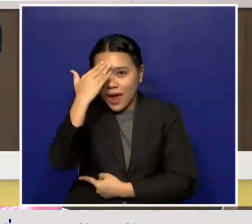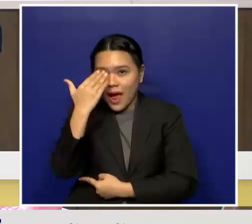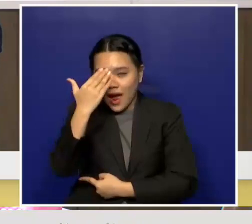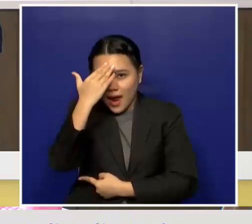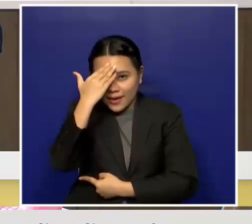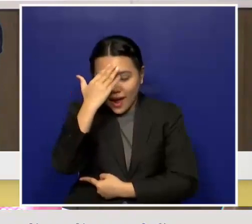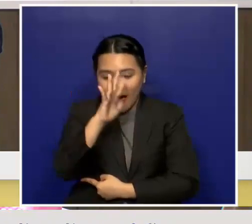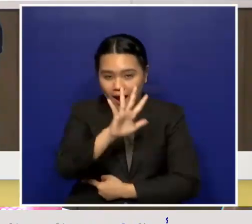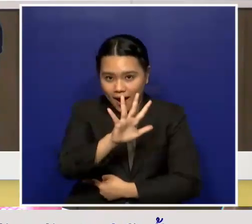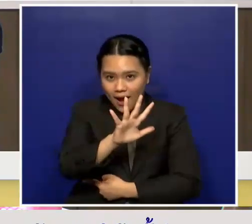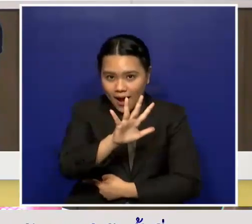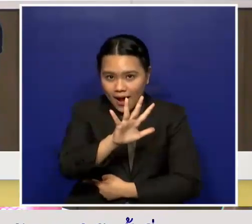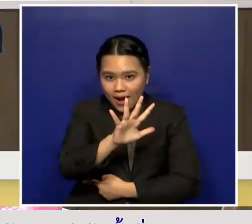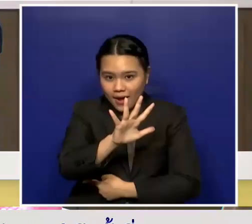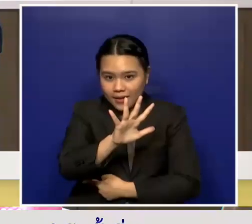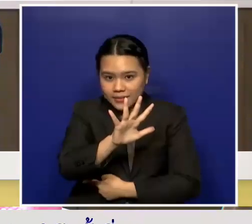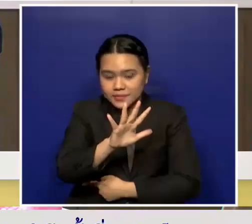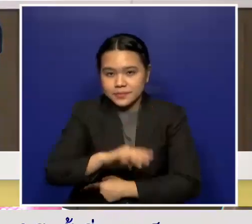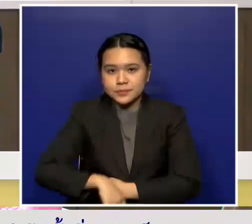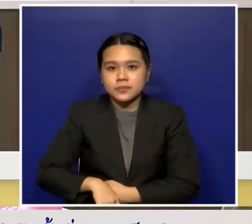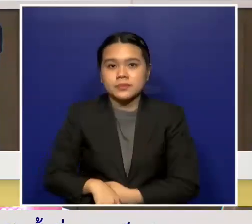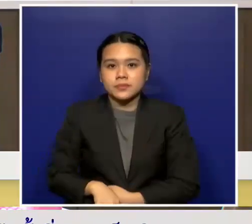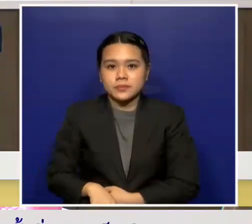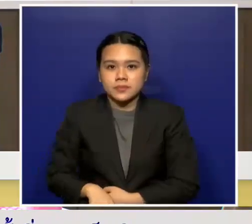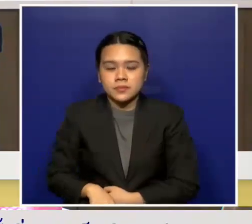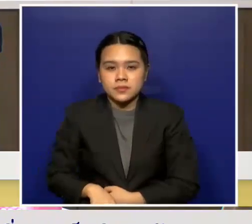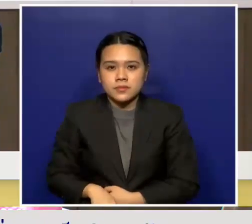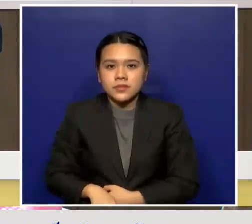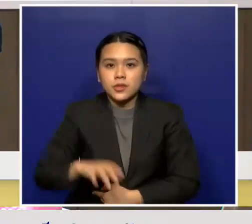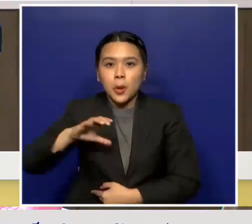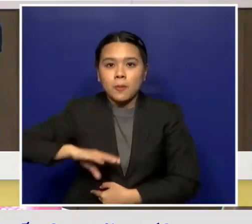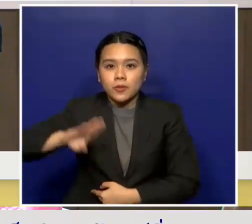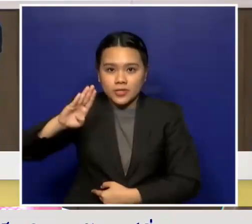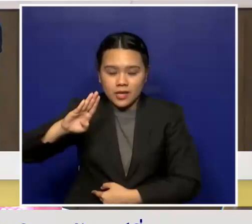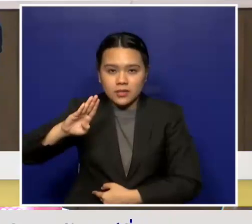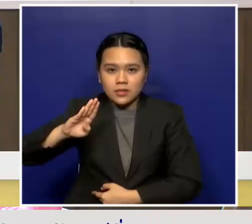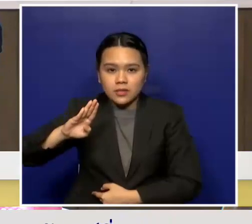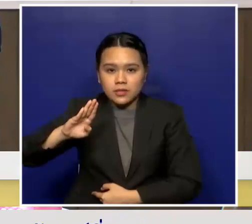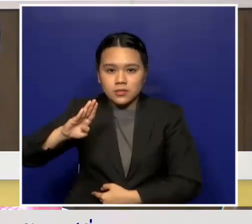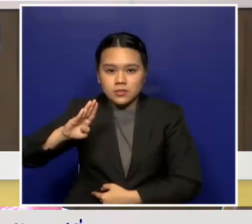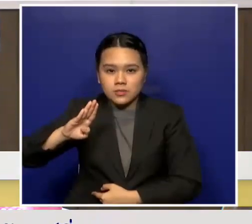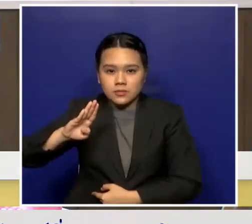5นะฮะเขาบอกว่าบริษัทจะต้อง